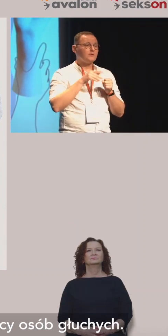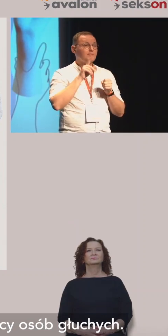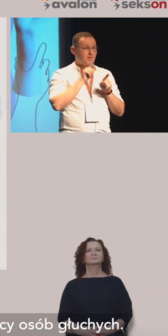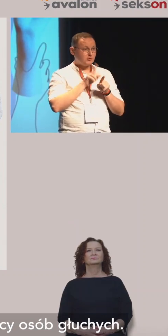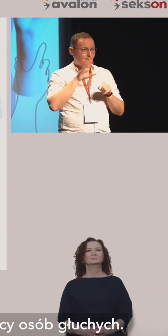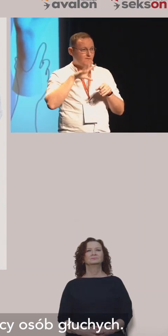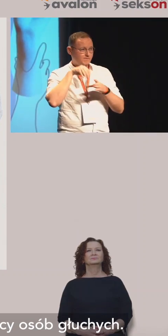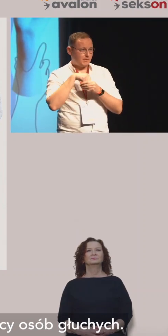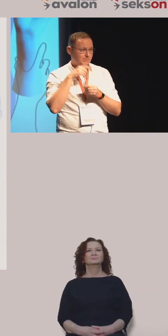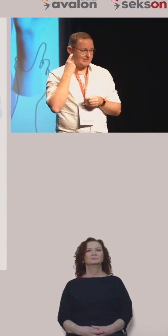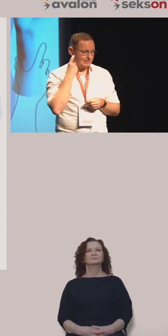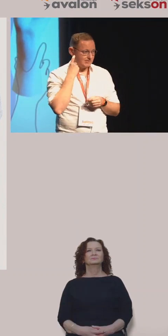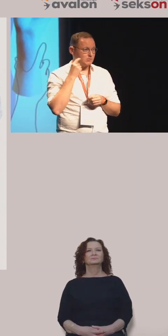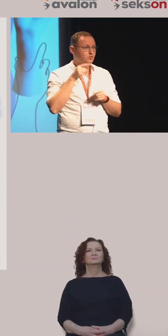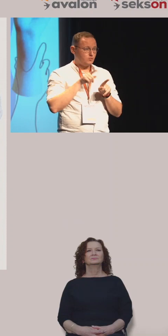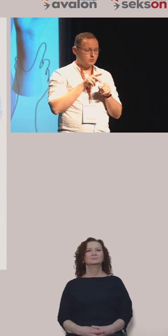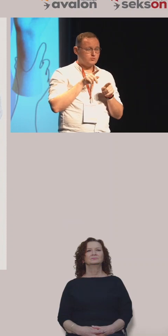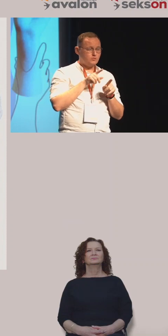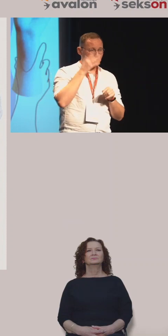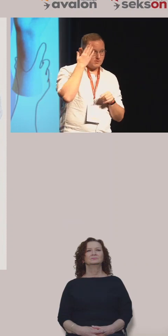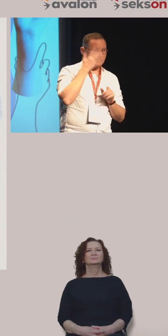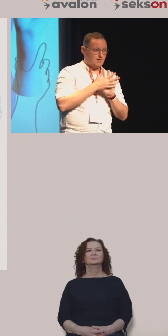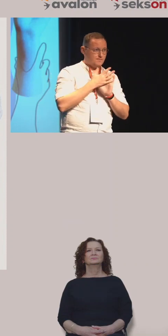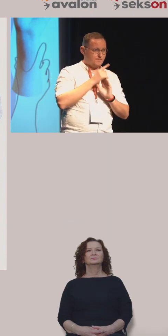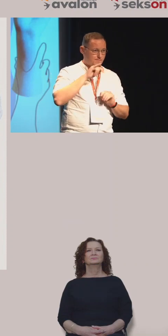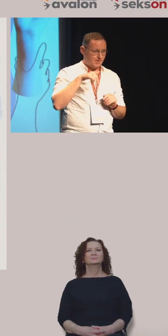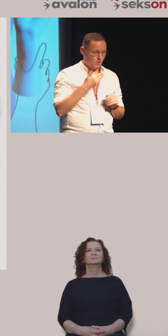50 tysięcy osób głuchych.